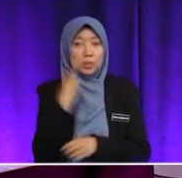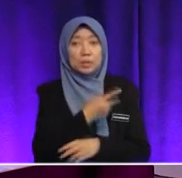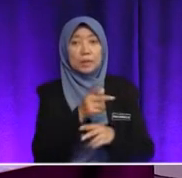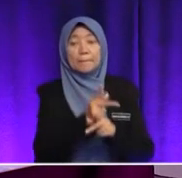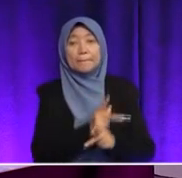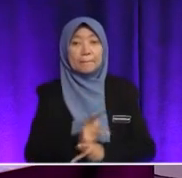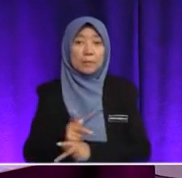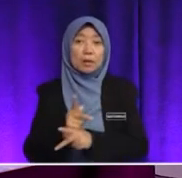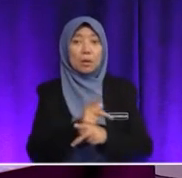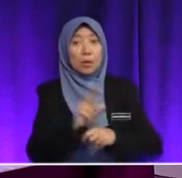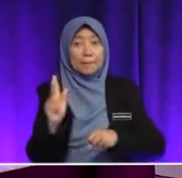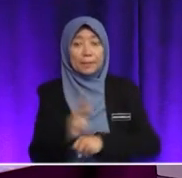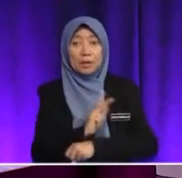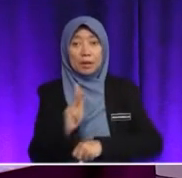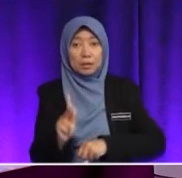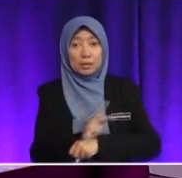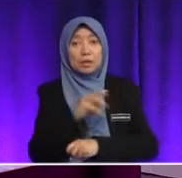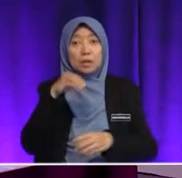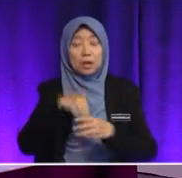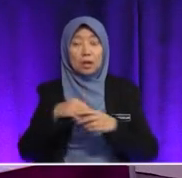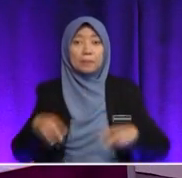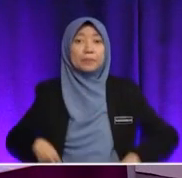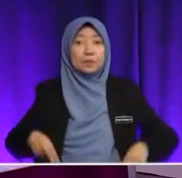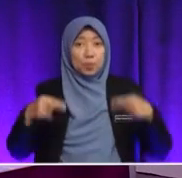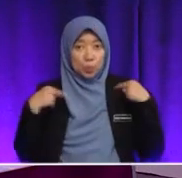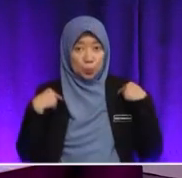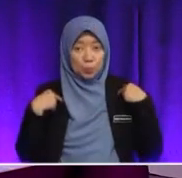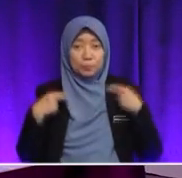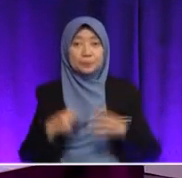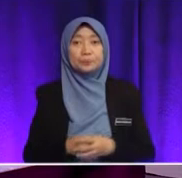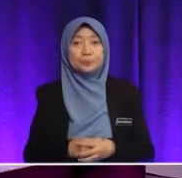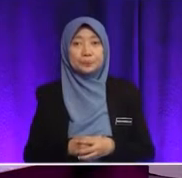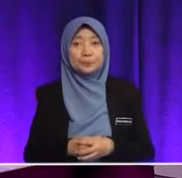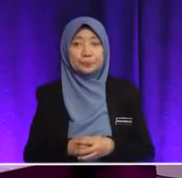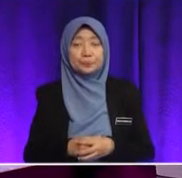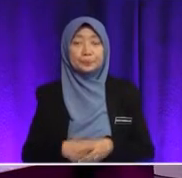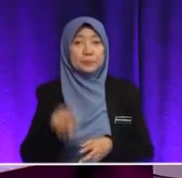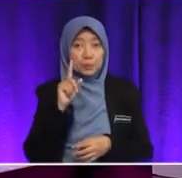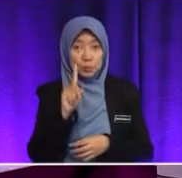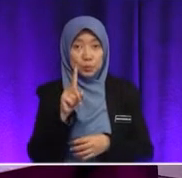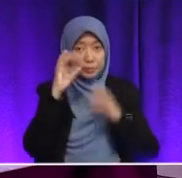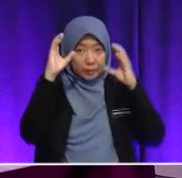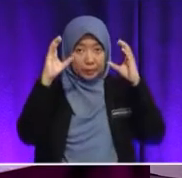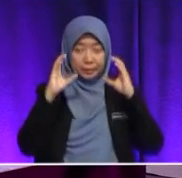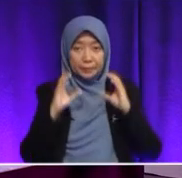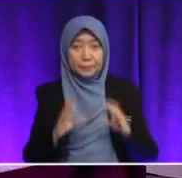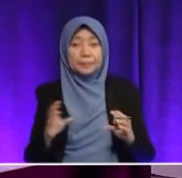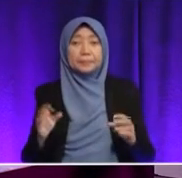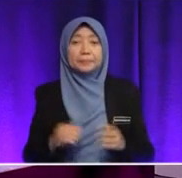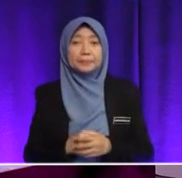pengaratan dalam kehidupan seharian kita nih setelah satu dapat adanya yelah cari